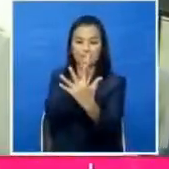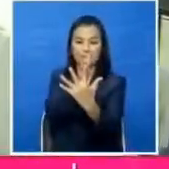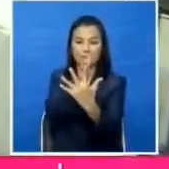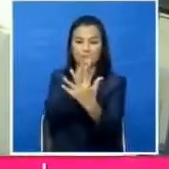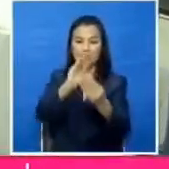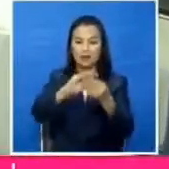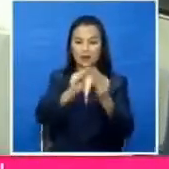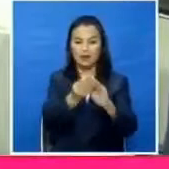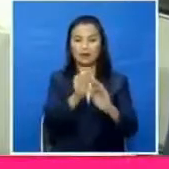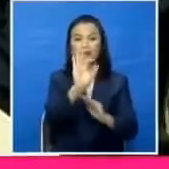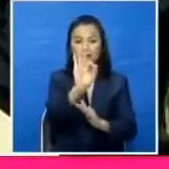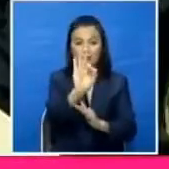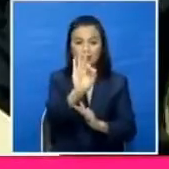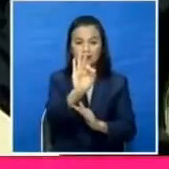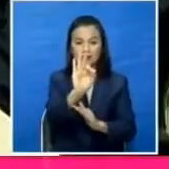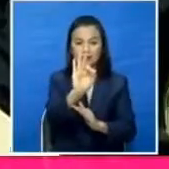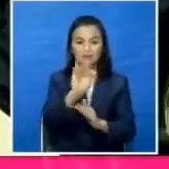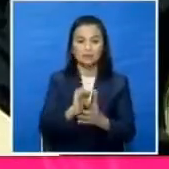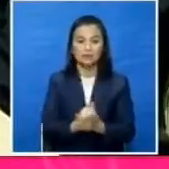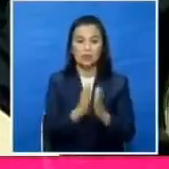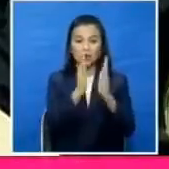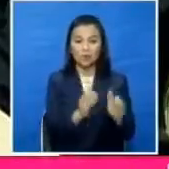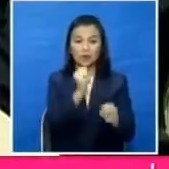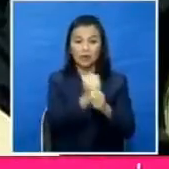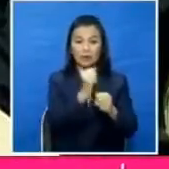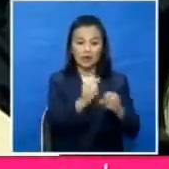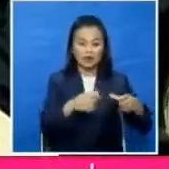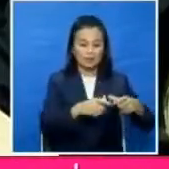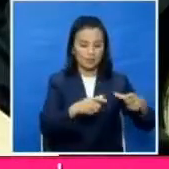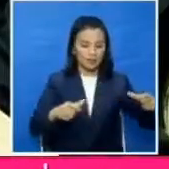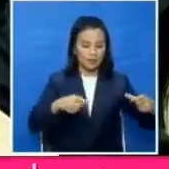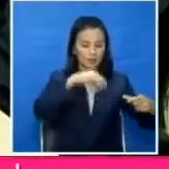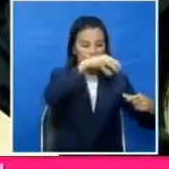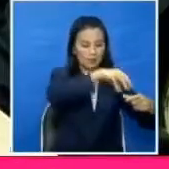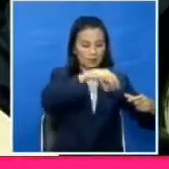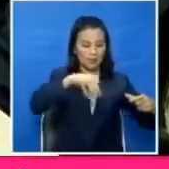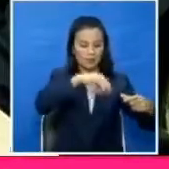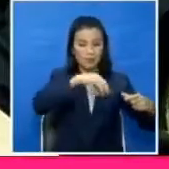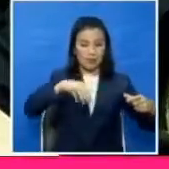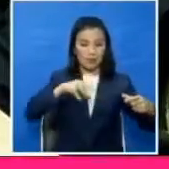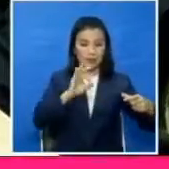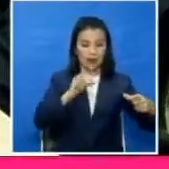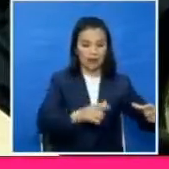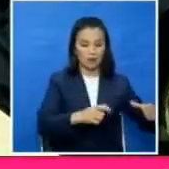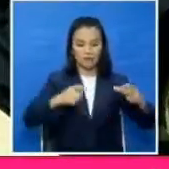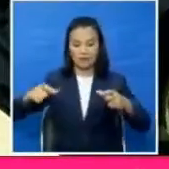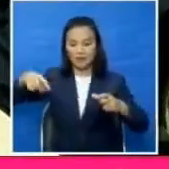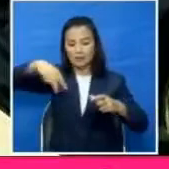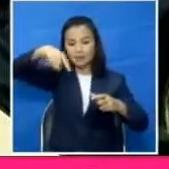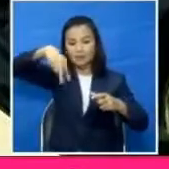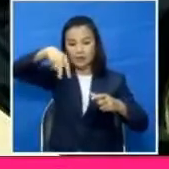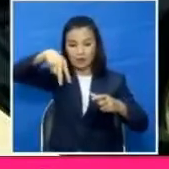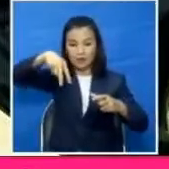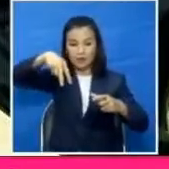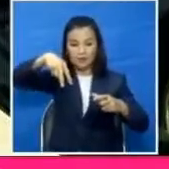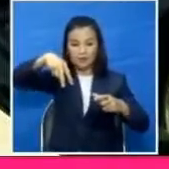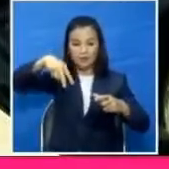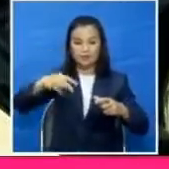หมายเลข9พนักงานนำกล่องลูกบอลหมายเลข9มาให้ประธานกรรมการตรวจสอบค่ะ